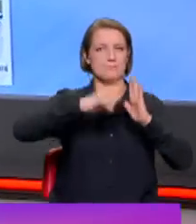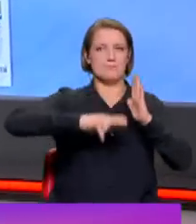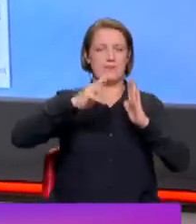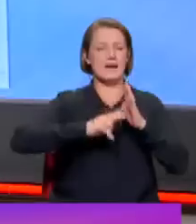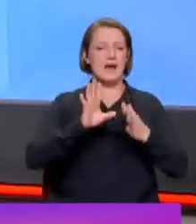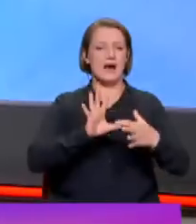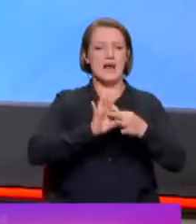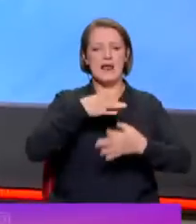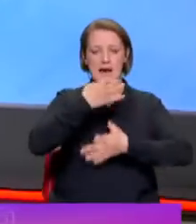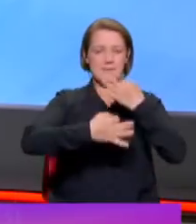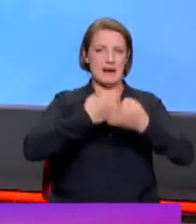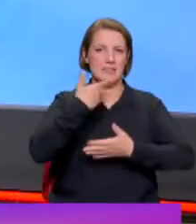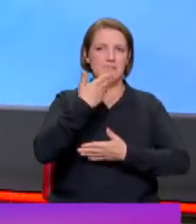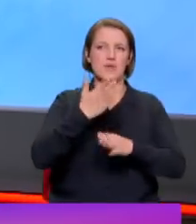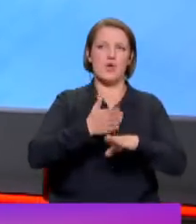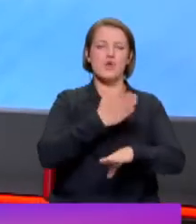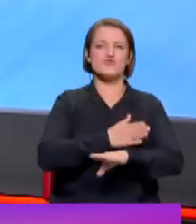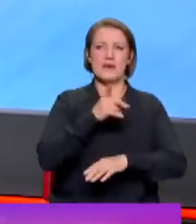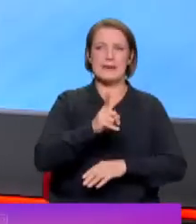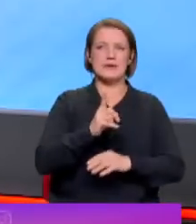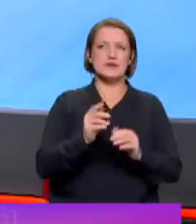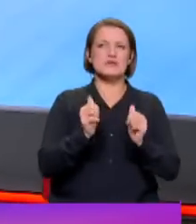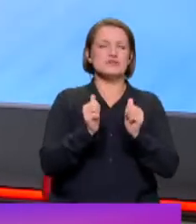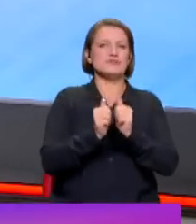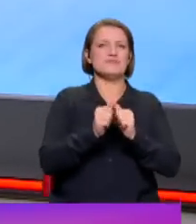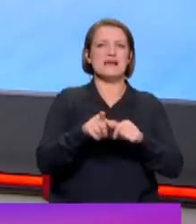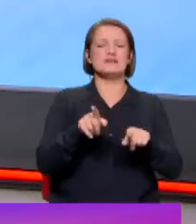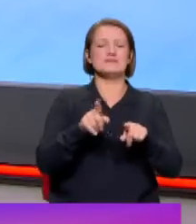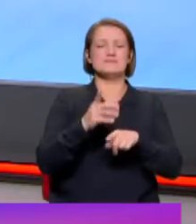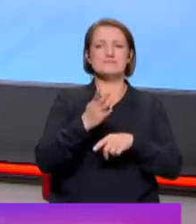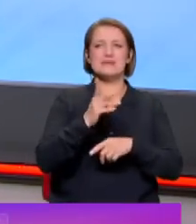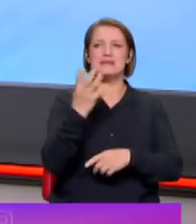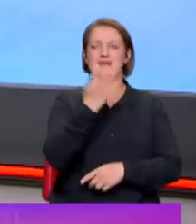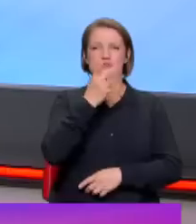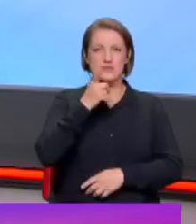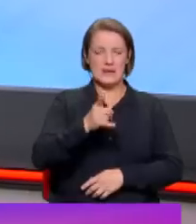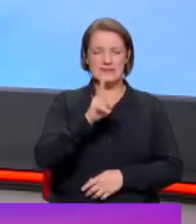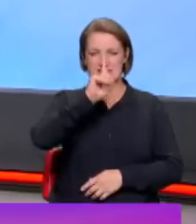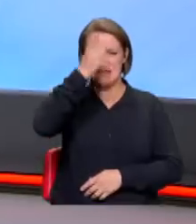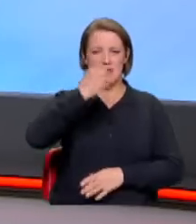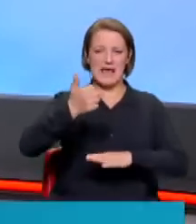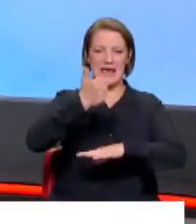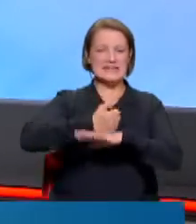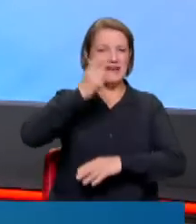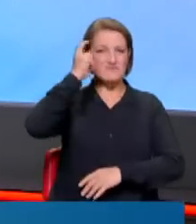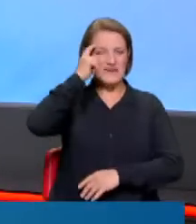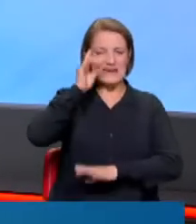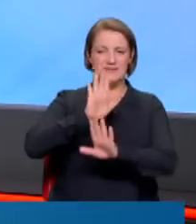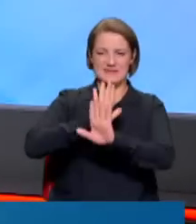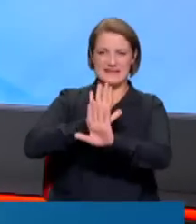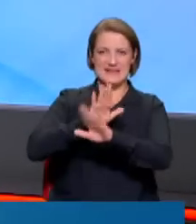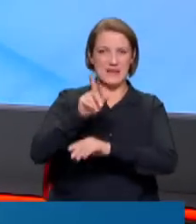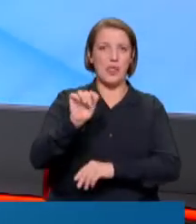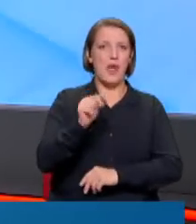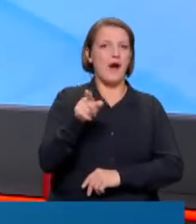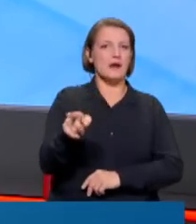ilgili habere gitmeden önce Gazete bugün çifte standart manşetiyle çıkıyor sanatçılar sadece iktidarın fikirlerini desteklediğinden